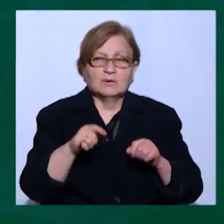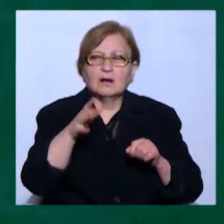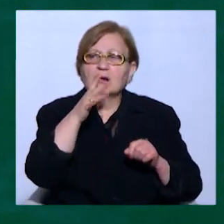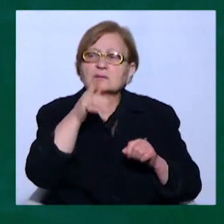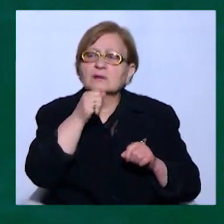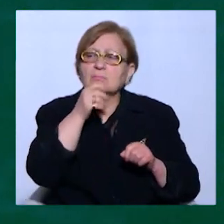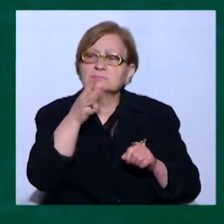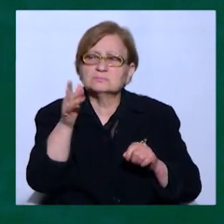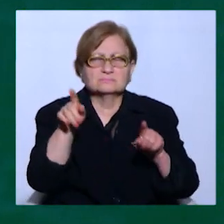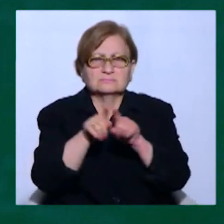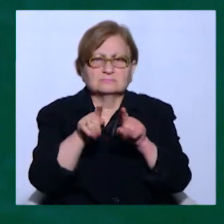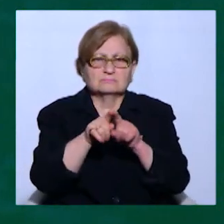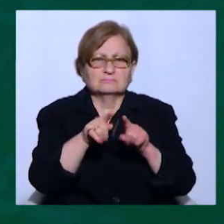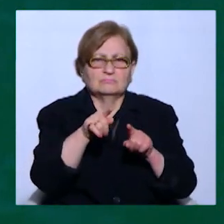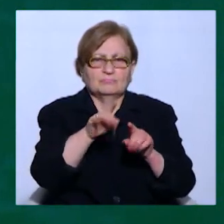ეს